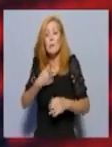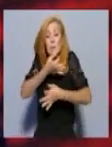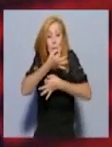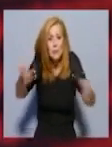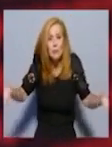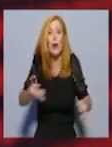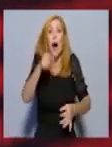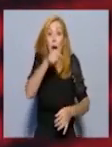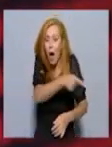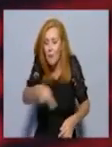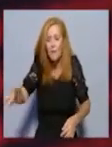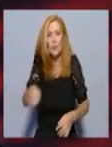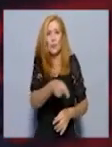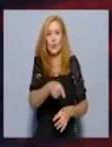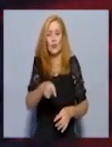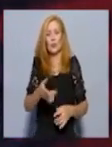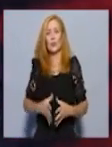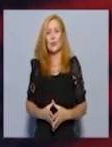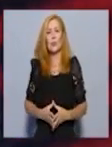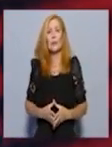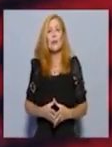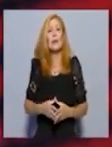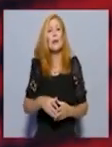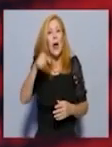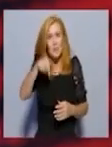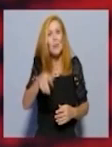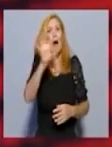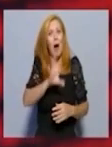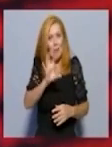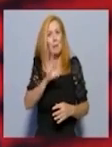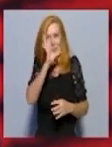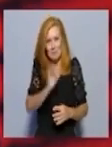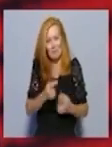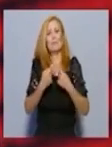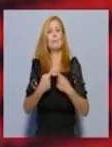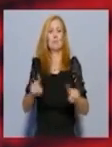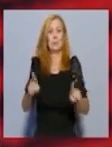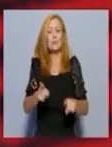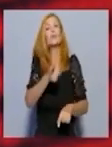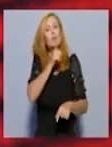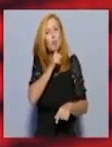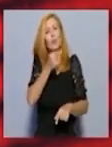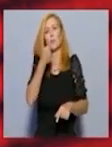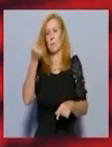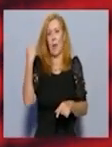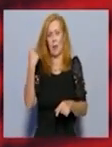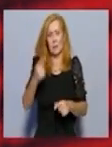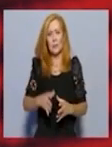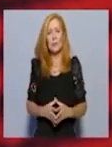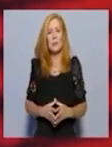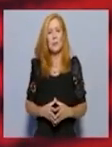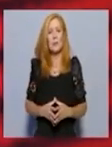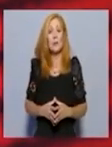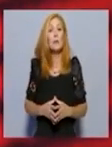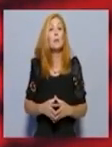κοινωνία από την σημερινή κυβέρνηση, όπως είπε, τις οποίες βιώνει ο καθένας και η καθεμία. Στην ομιλία του στο Βελίδιο Συνεδριακό Κέντρο,